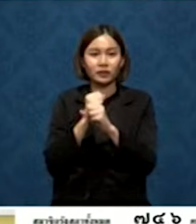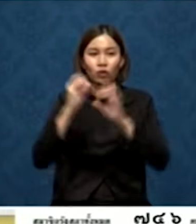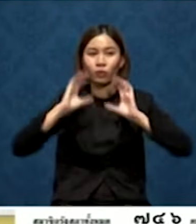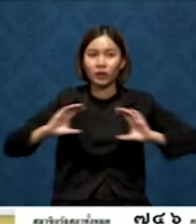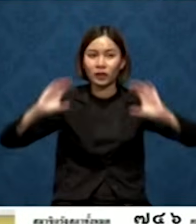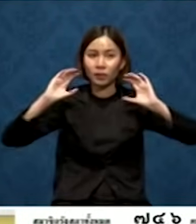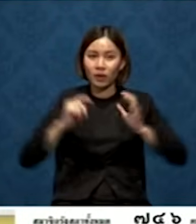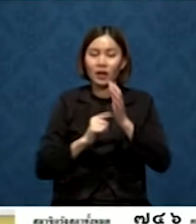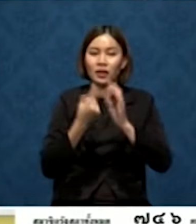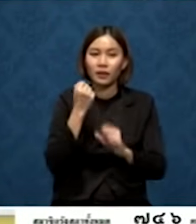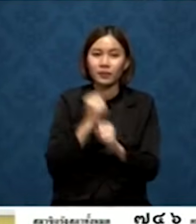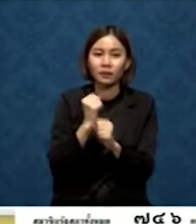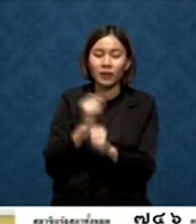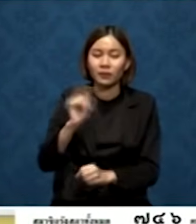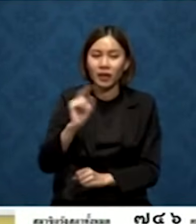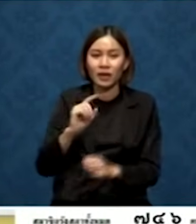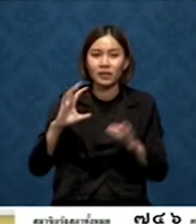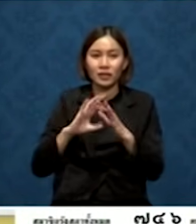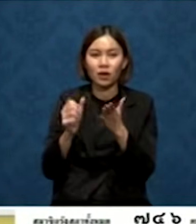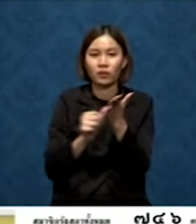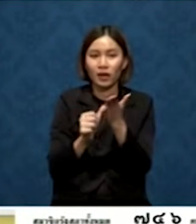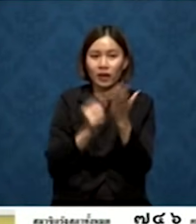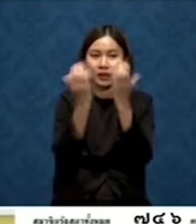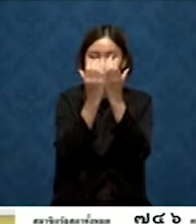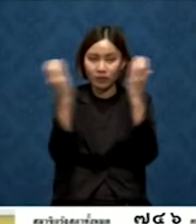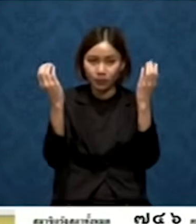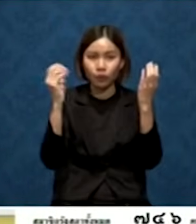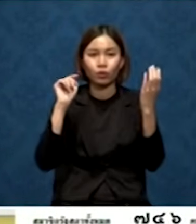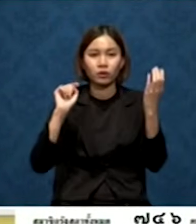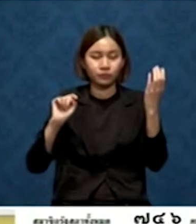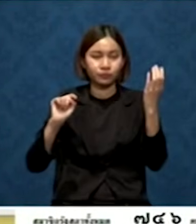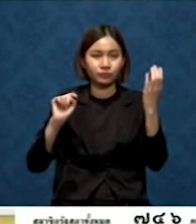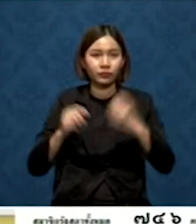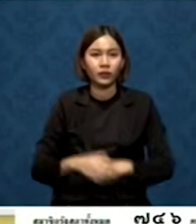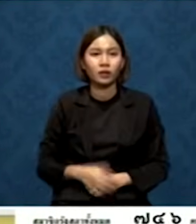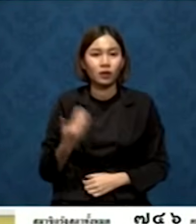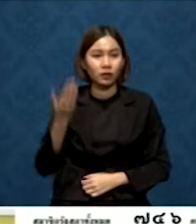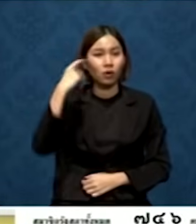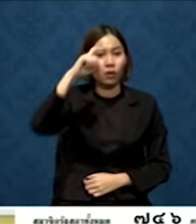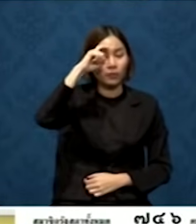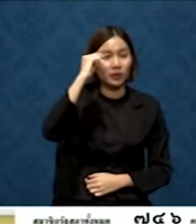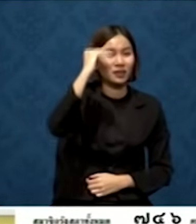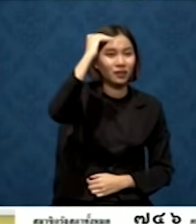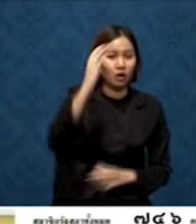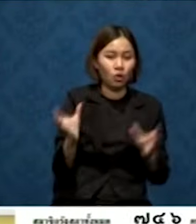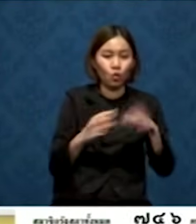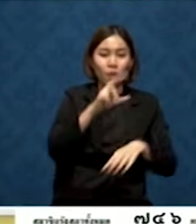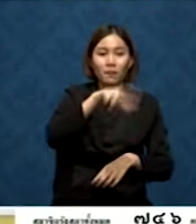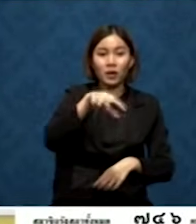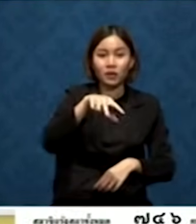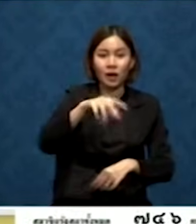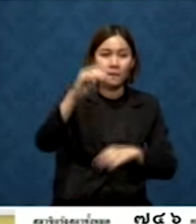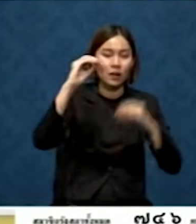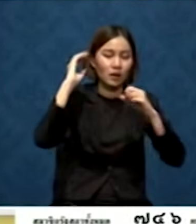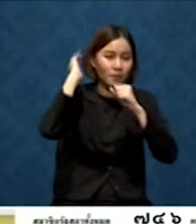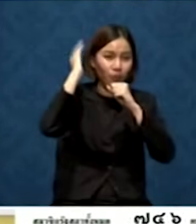จะเริ่มดำเนินการอย่างไรเกี่ยวกับการแก้ไขรัฐธรรมนูญสมัยเป็นนายเศรษฐีครับพรรคของท่านก็แถลงไว้